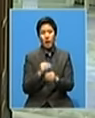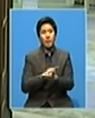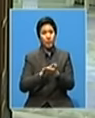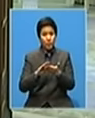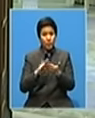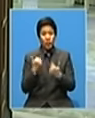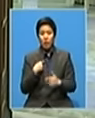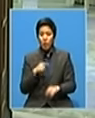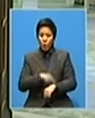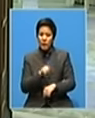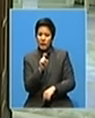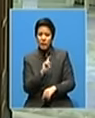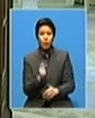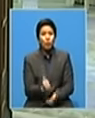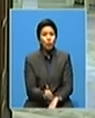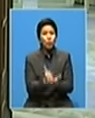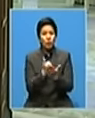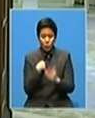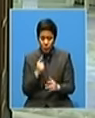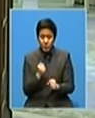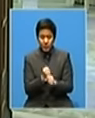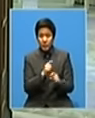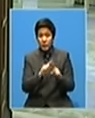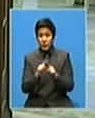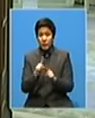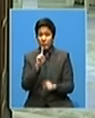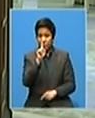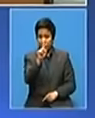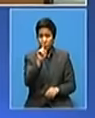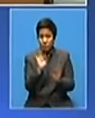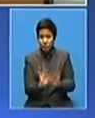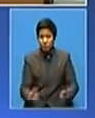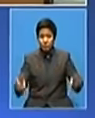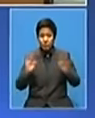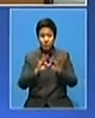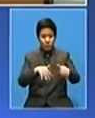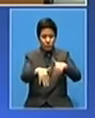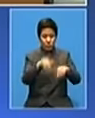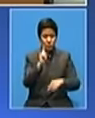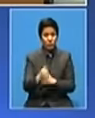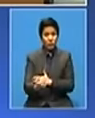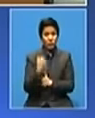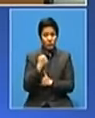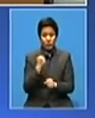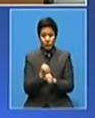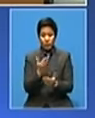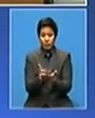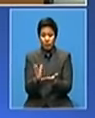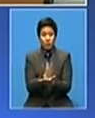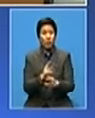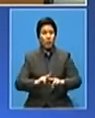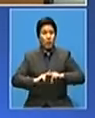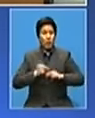สียเวลาในการช่วยเหลือของรัฐต่อไปนะครับสำหรับปัจจัยสำคัญอีกปัจจัยหนึ่งของการสร้างชุมชนที่เข้มแข็งและพึ่งพาตนเองได้ก็คือการให้